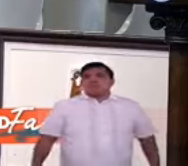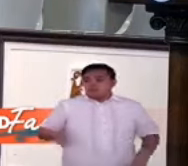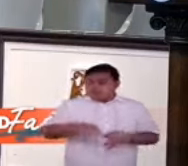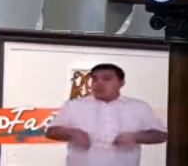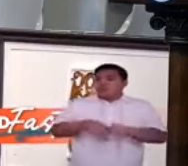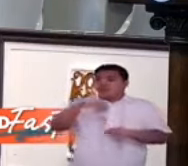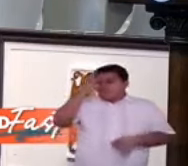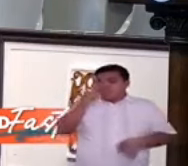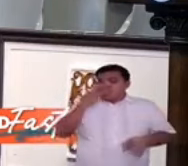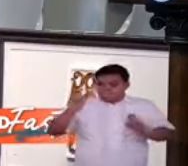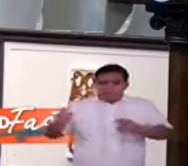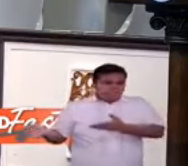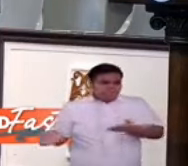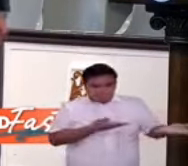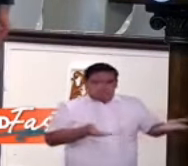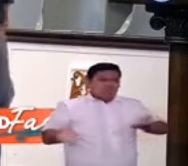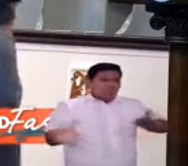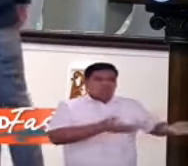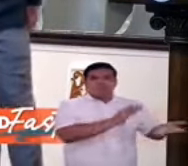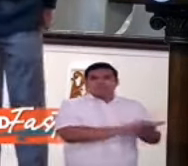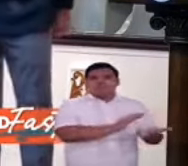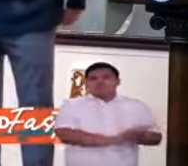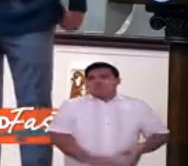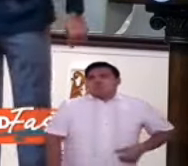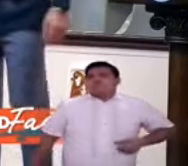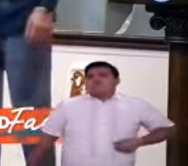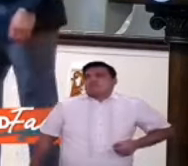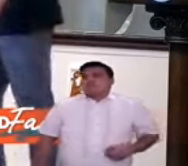nang ihatod na to para way lain mo hatod.